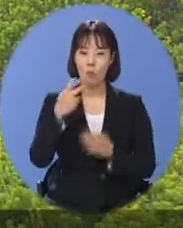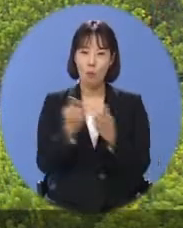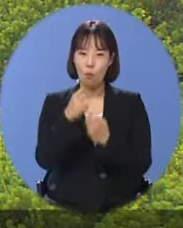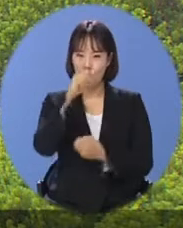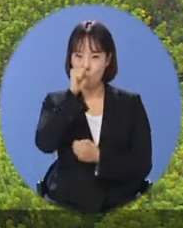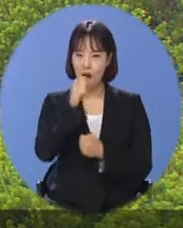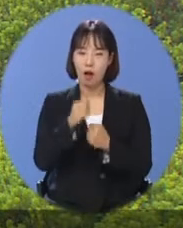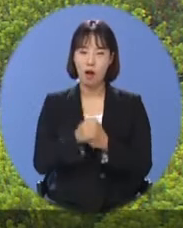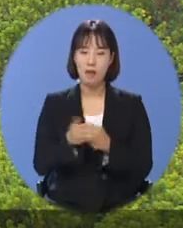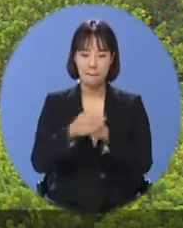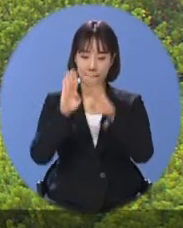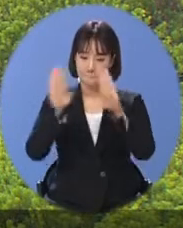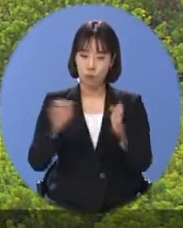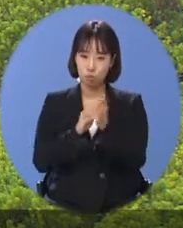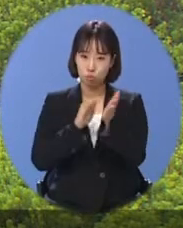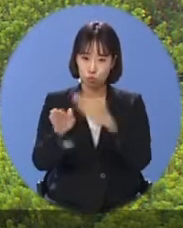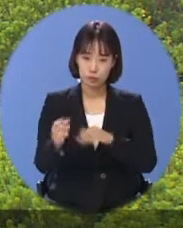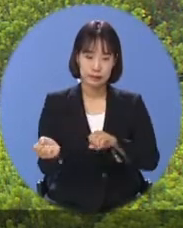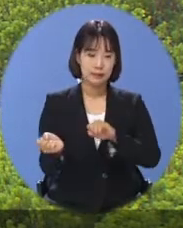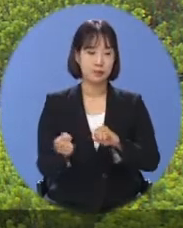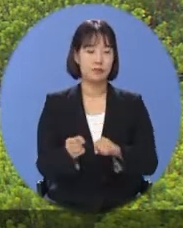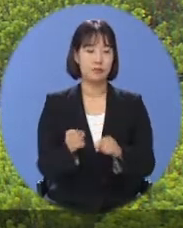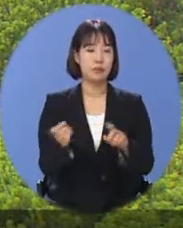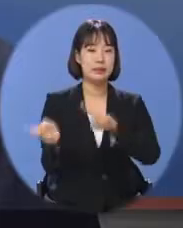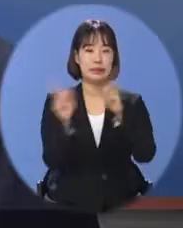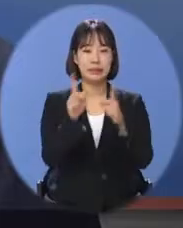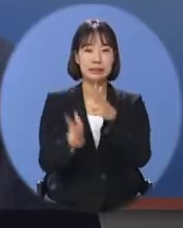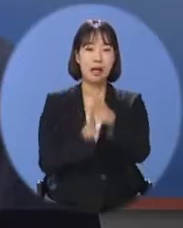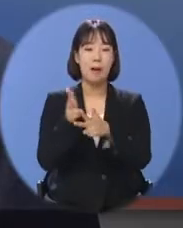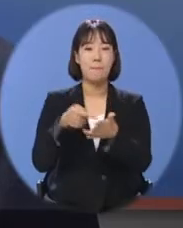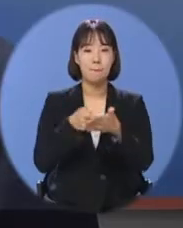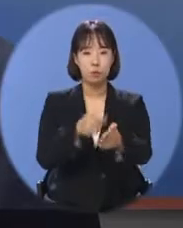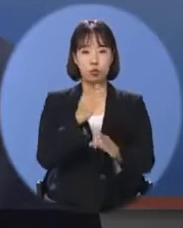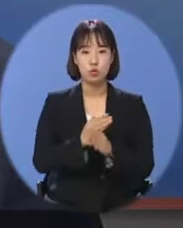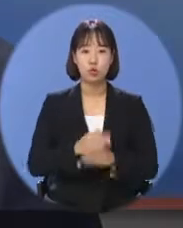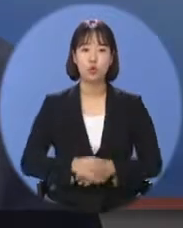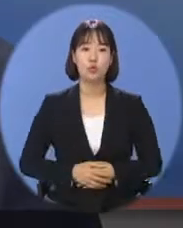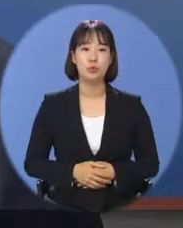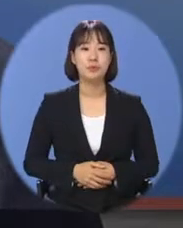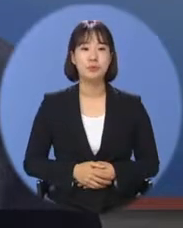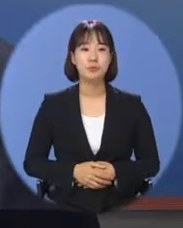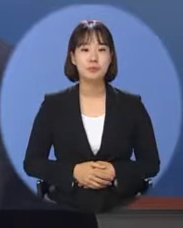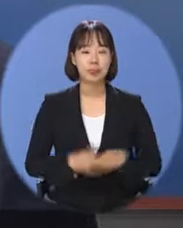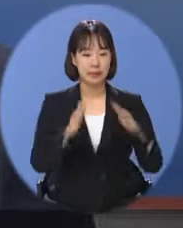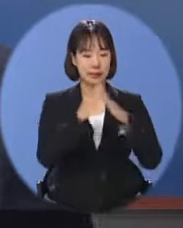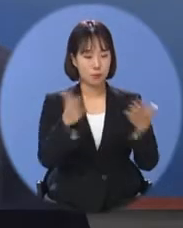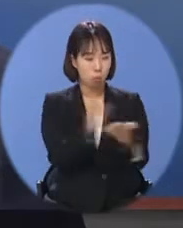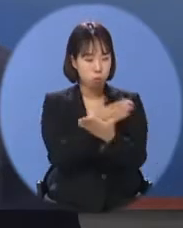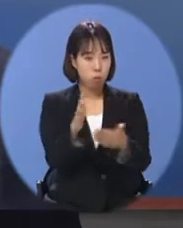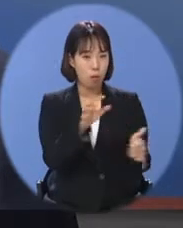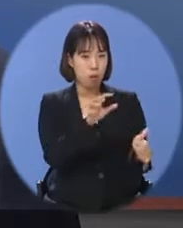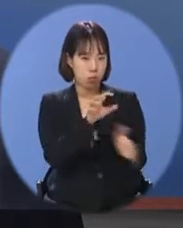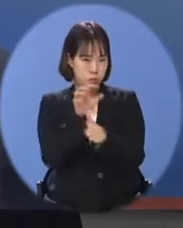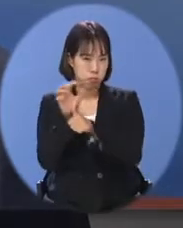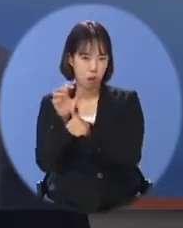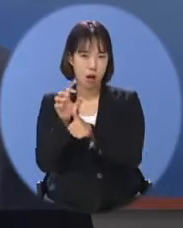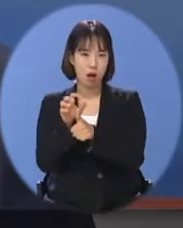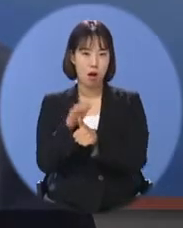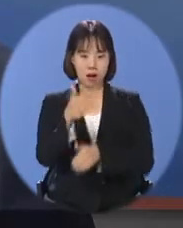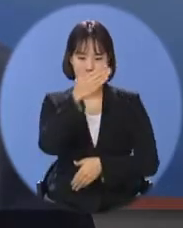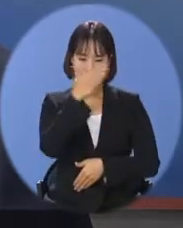끝난 뒤에는 도시 재생 사업으로 이어나갈 방침입니다. 빈집을 청년 창업을 유도를 한다든지 여러 가지 어떤